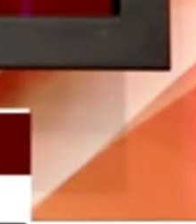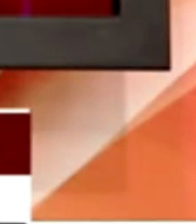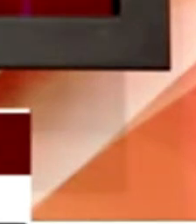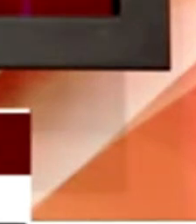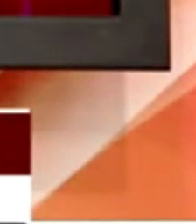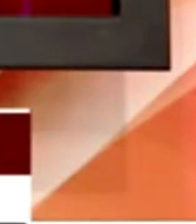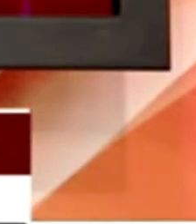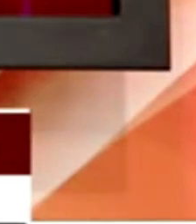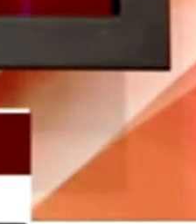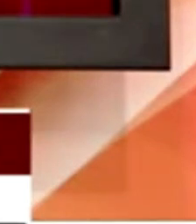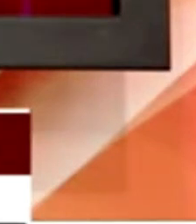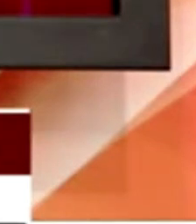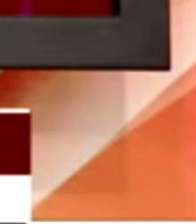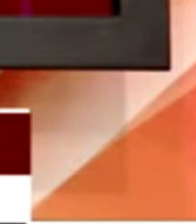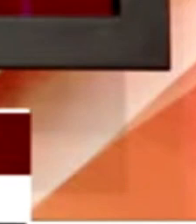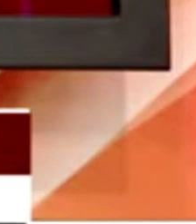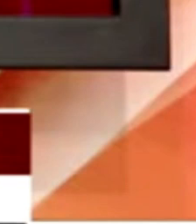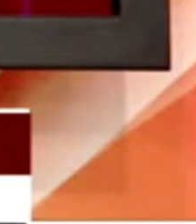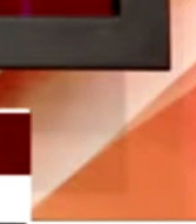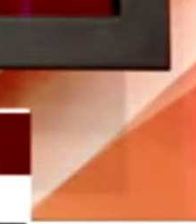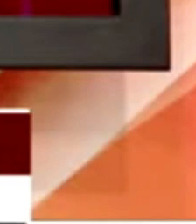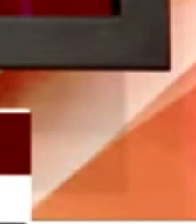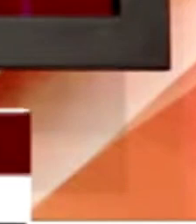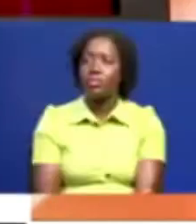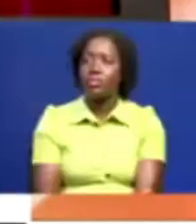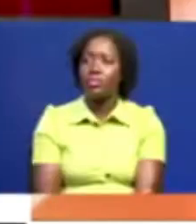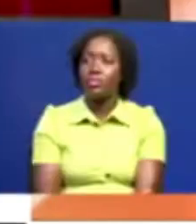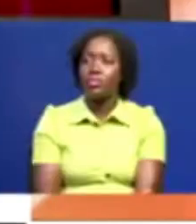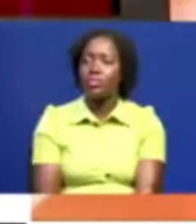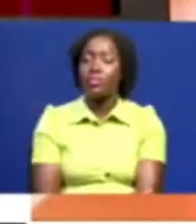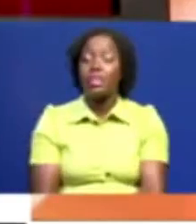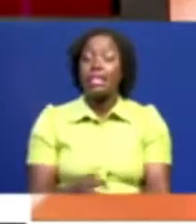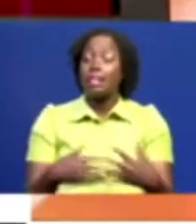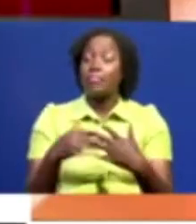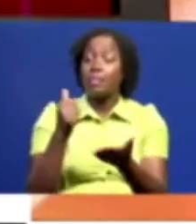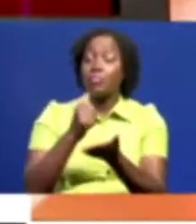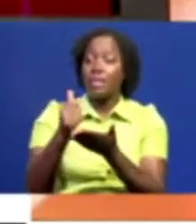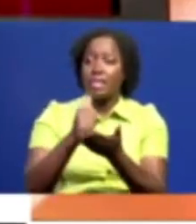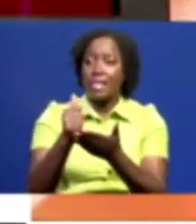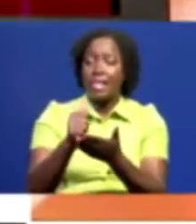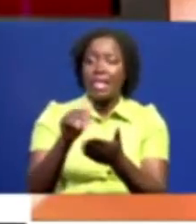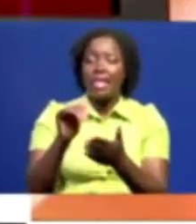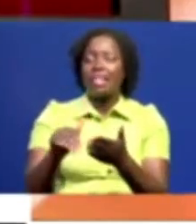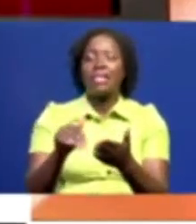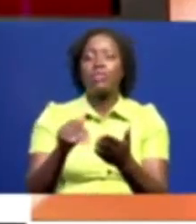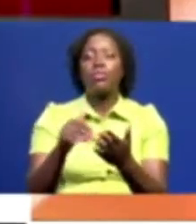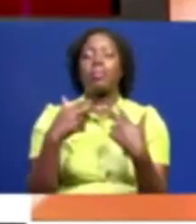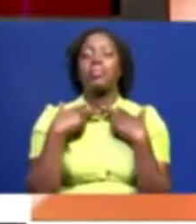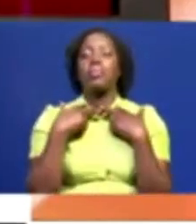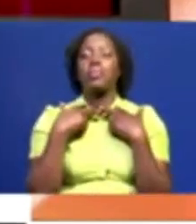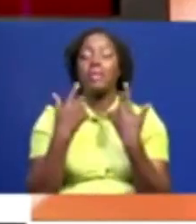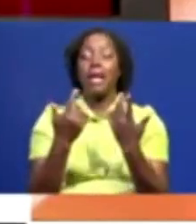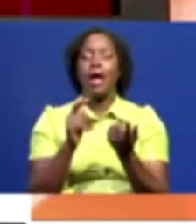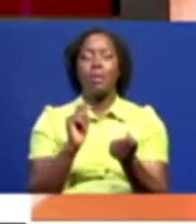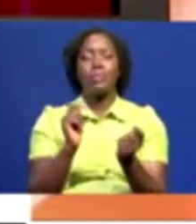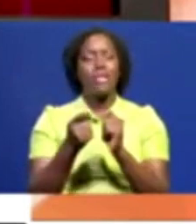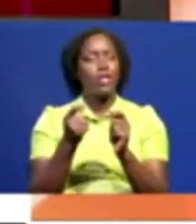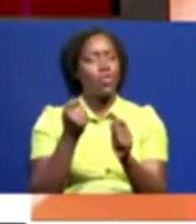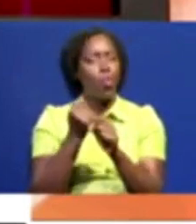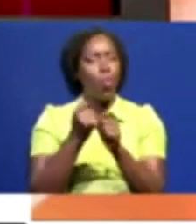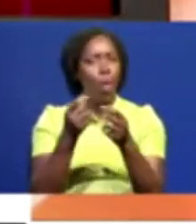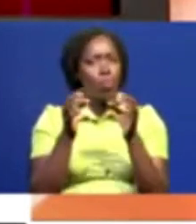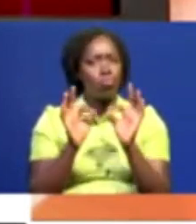kuondoa mrundiko uliopo kwa sasa, akiongeza kuwa mashine za uchapishaji zilizokuwa zimeharibika zimerekebishwa na ya